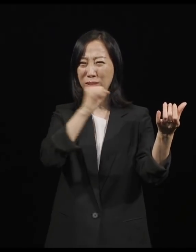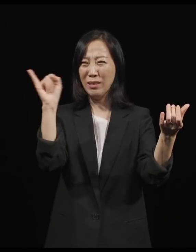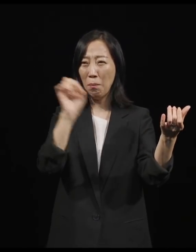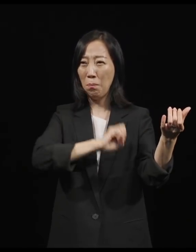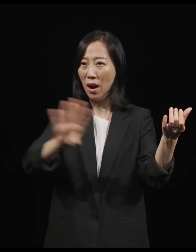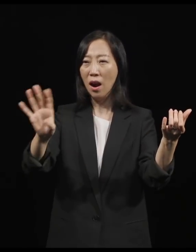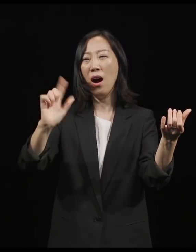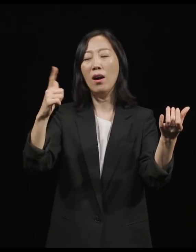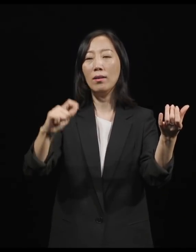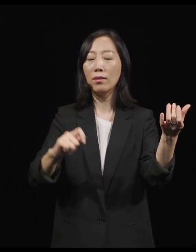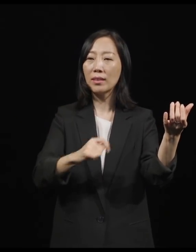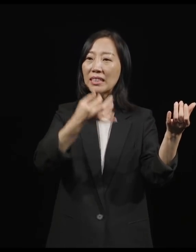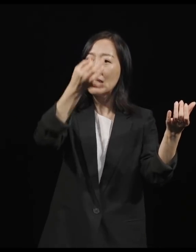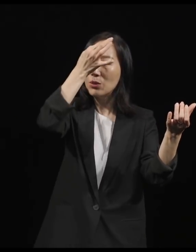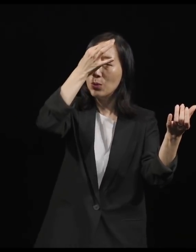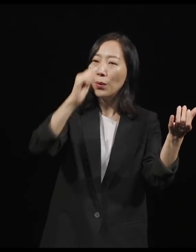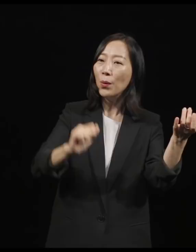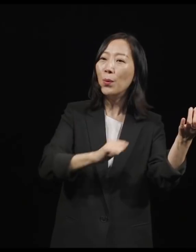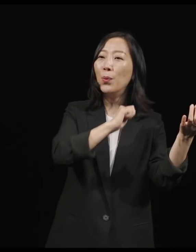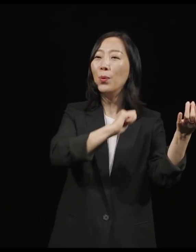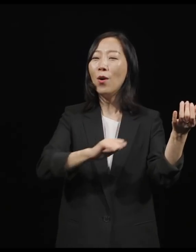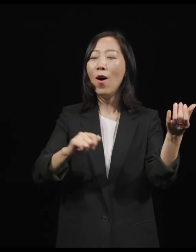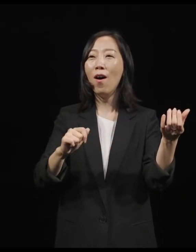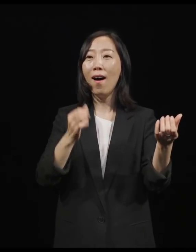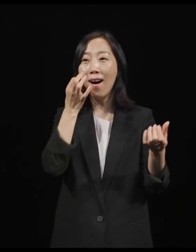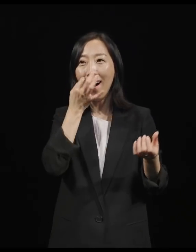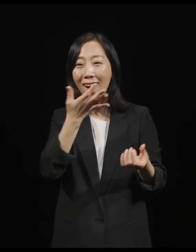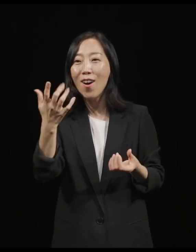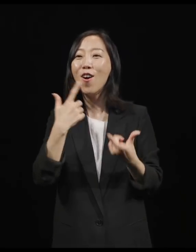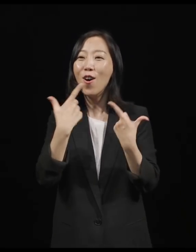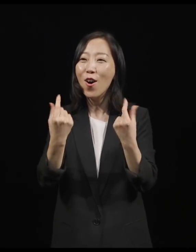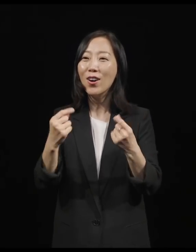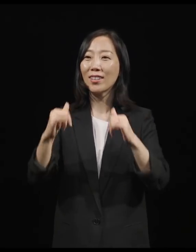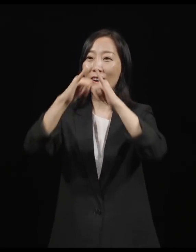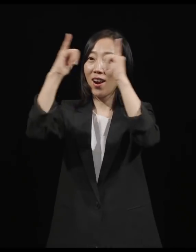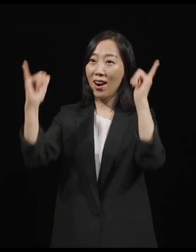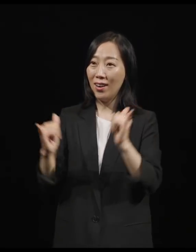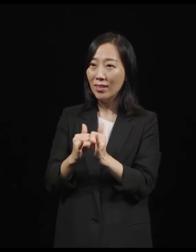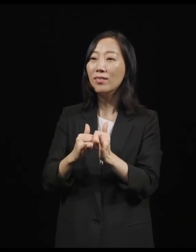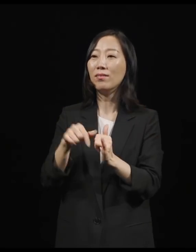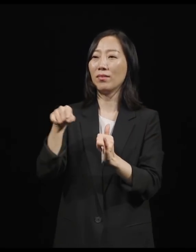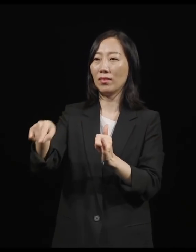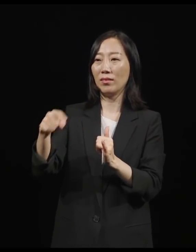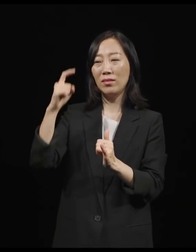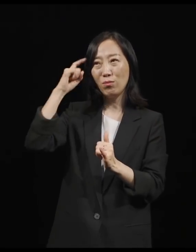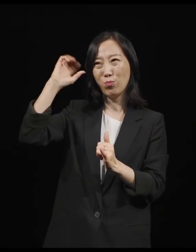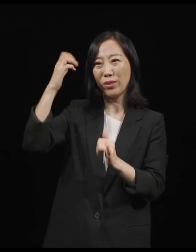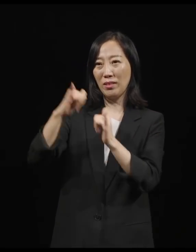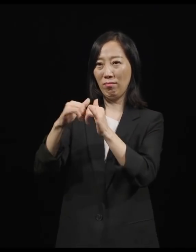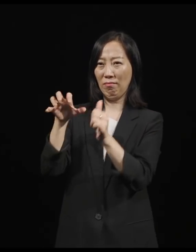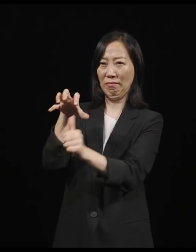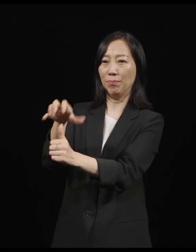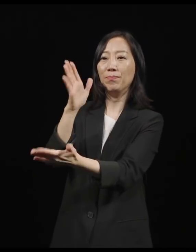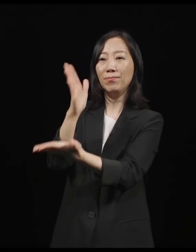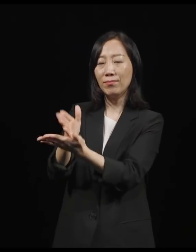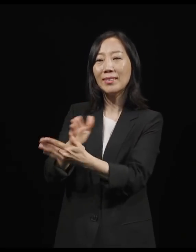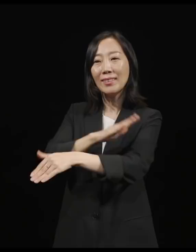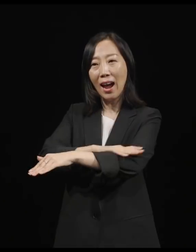연주할 수 있는 것처럼 사회로부터 배제당하고 차별받는 정신장애인들도 잘